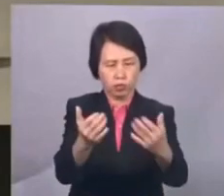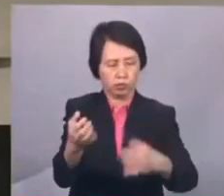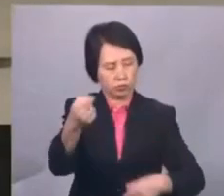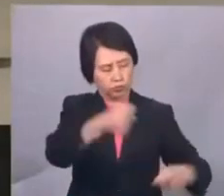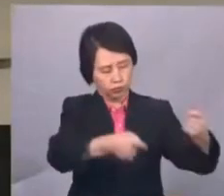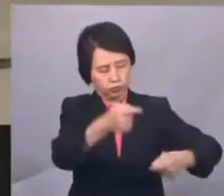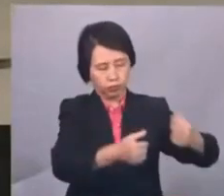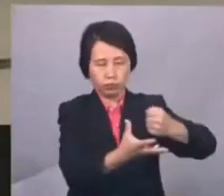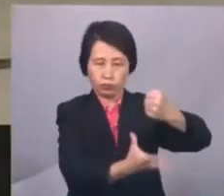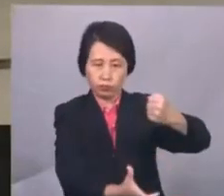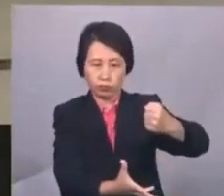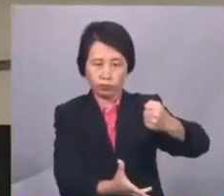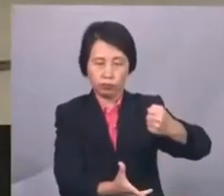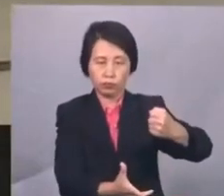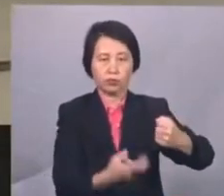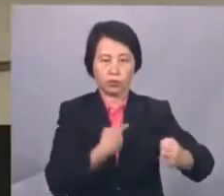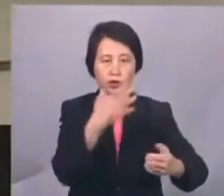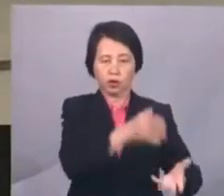ini